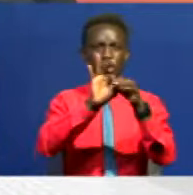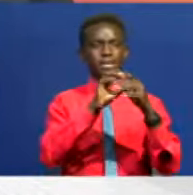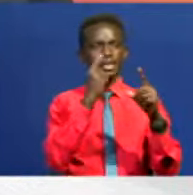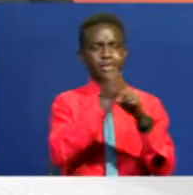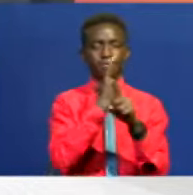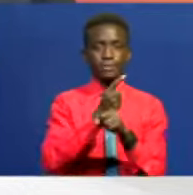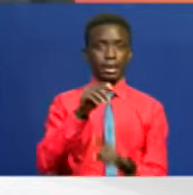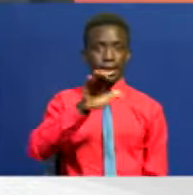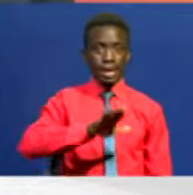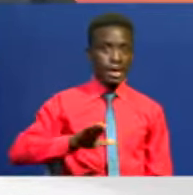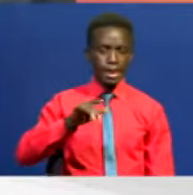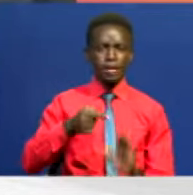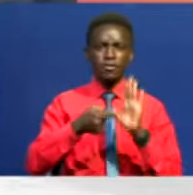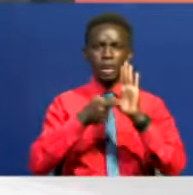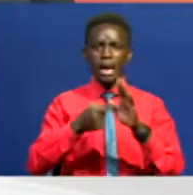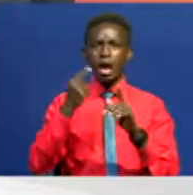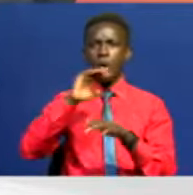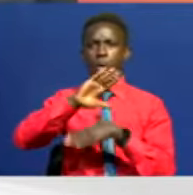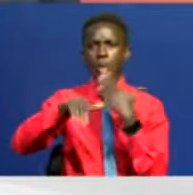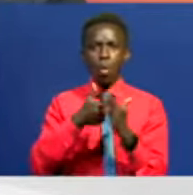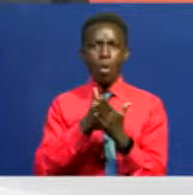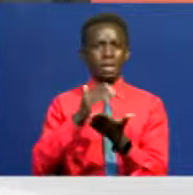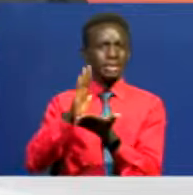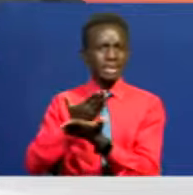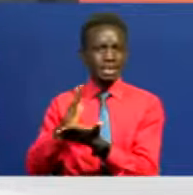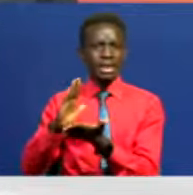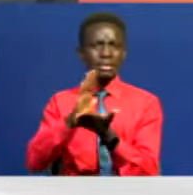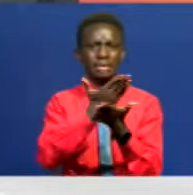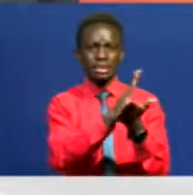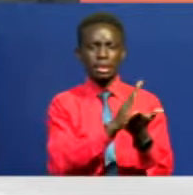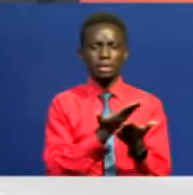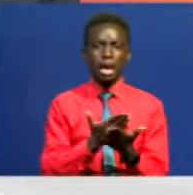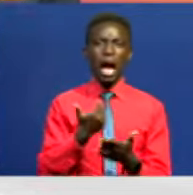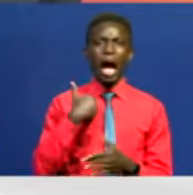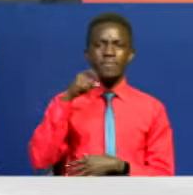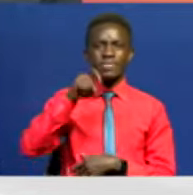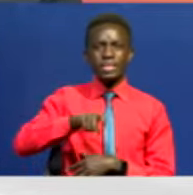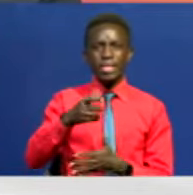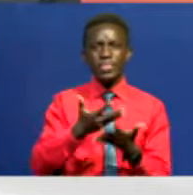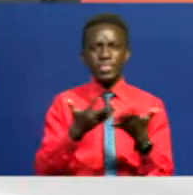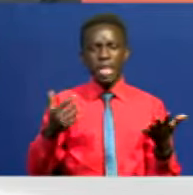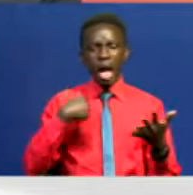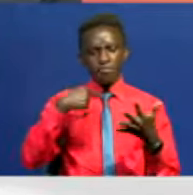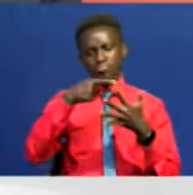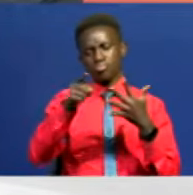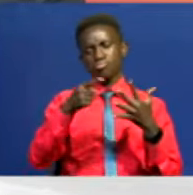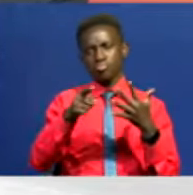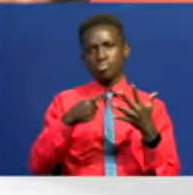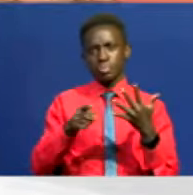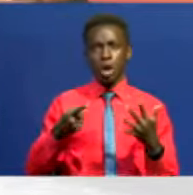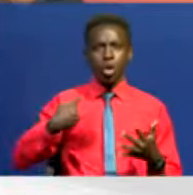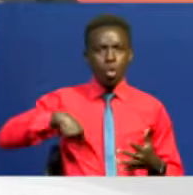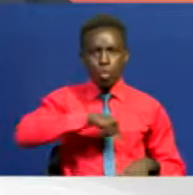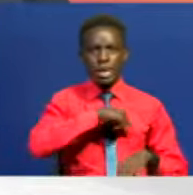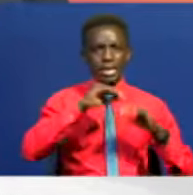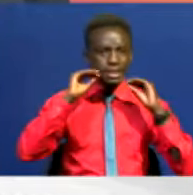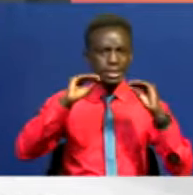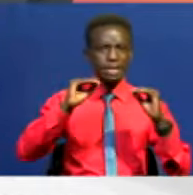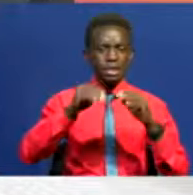kila sector unapata kuna vitu ambavyo wanahitaji. Kwa hivyo sisi pia tunafunza kulingana na mahitaji